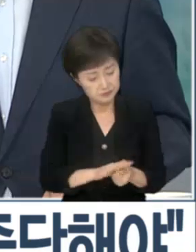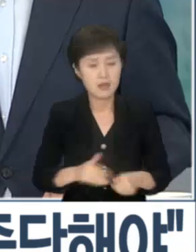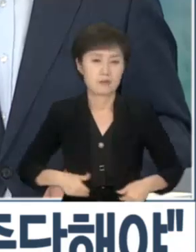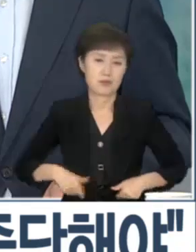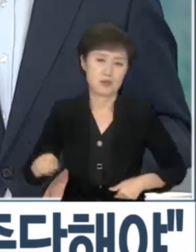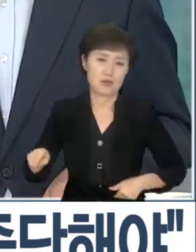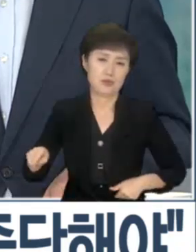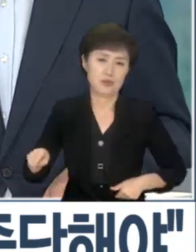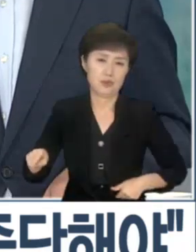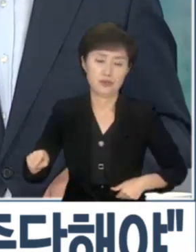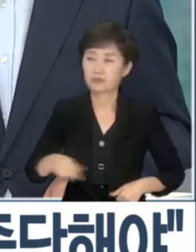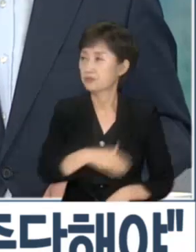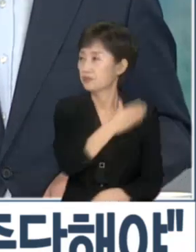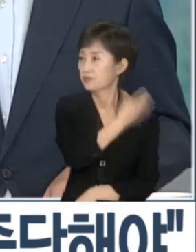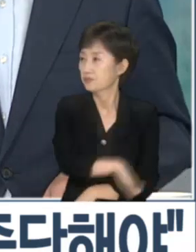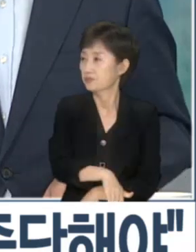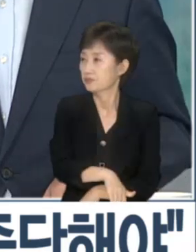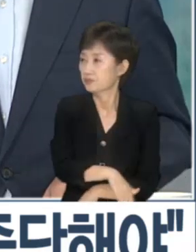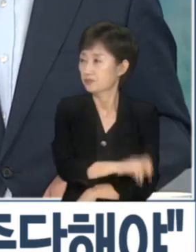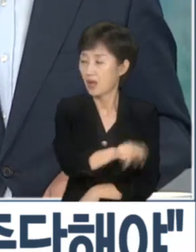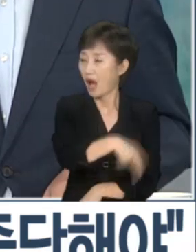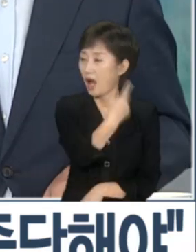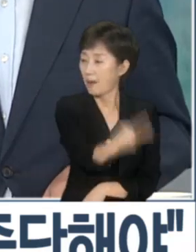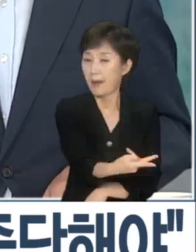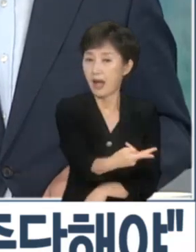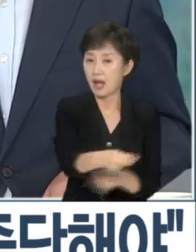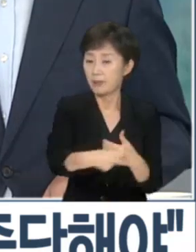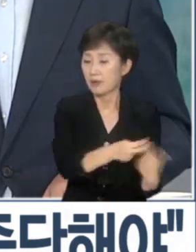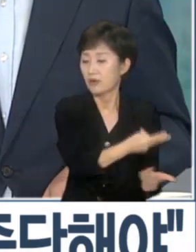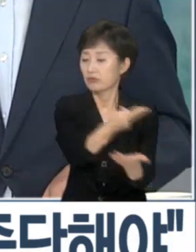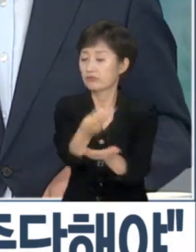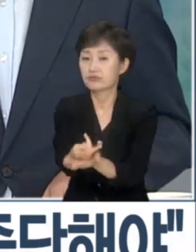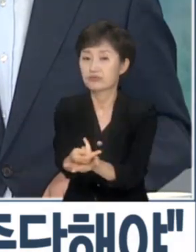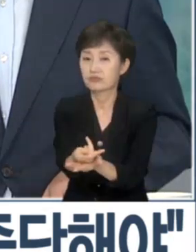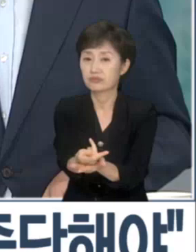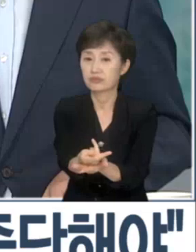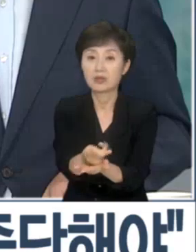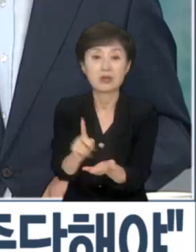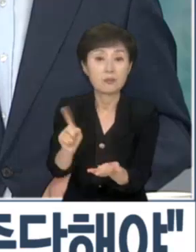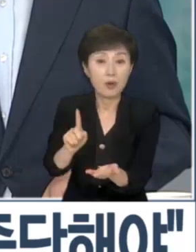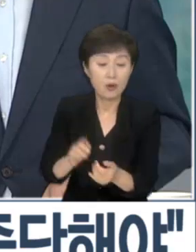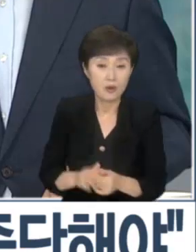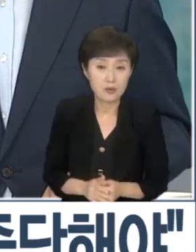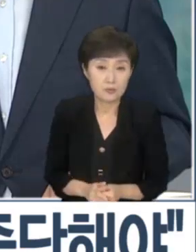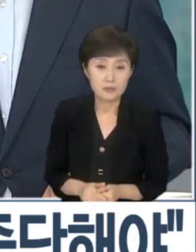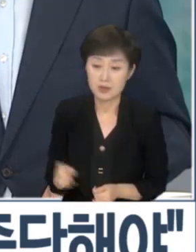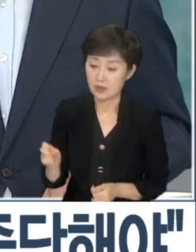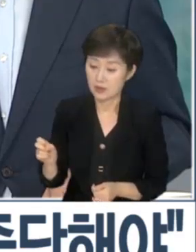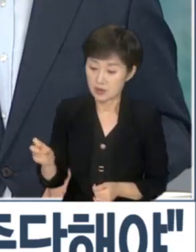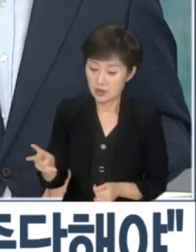않고 쓰러져서 병원에 간다라고 하는 것은 더 이상 여야는